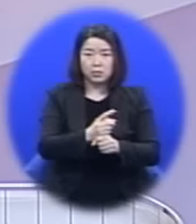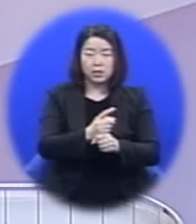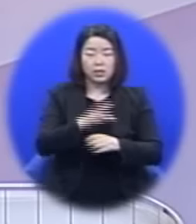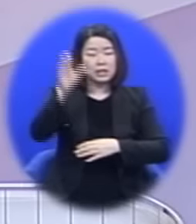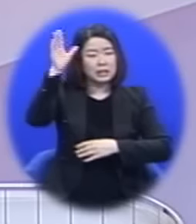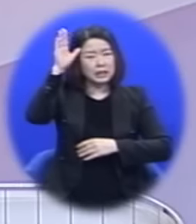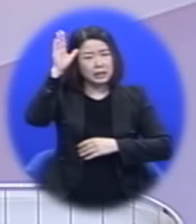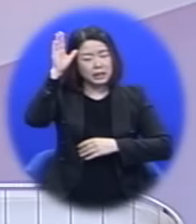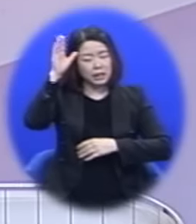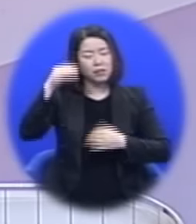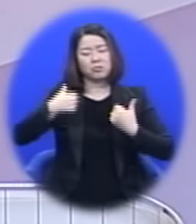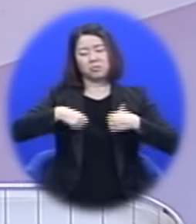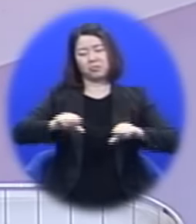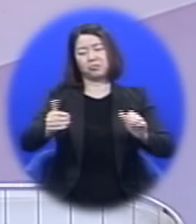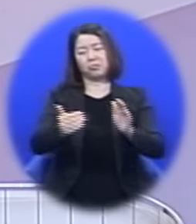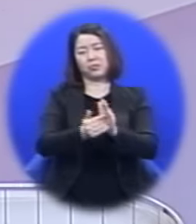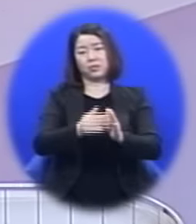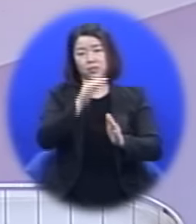기대를 접어버렸고.